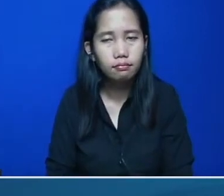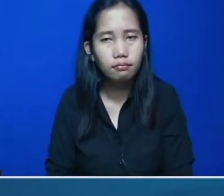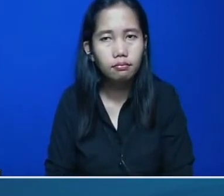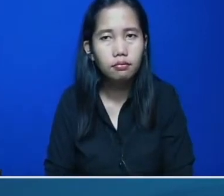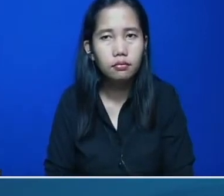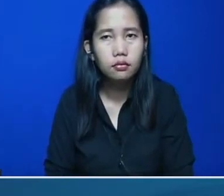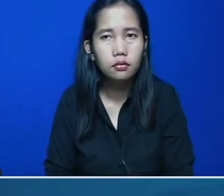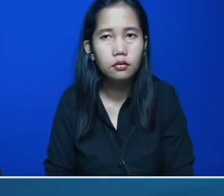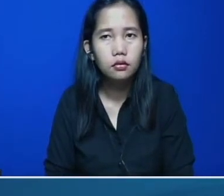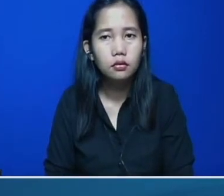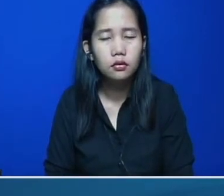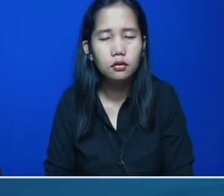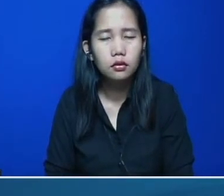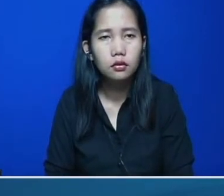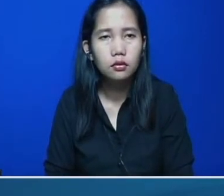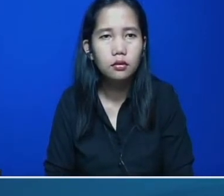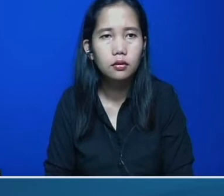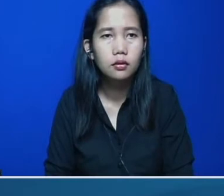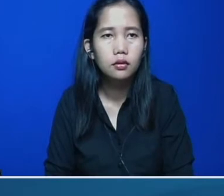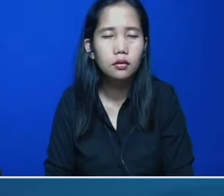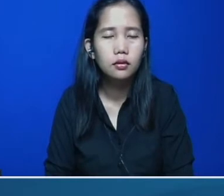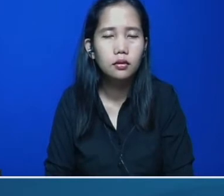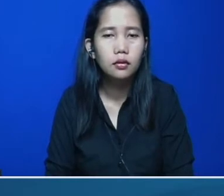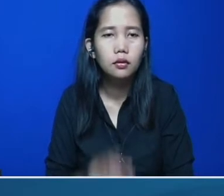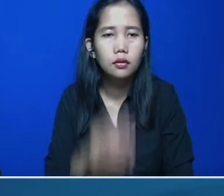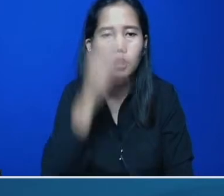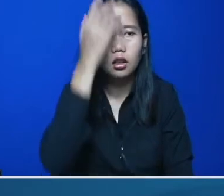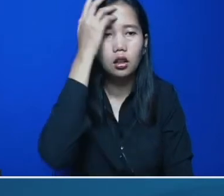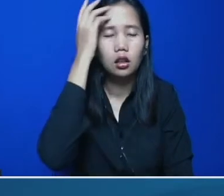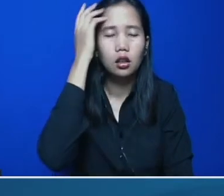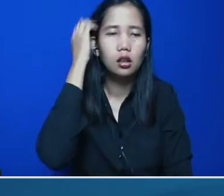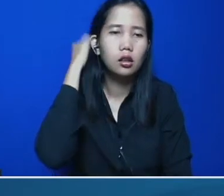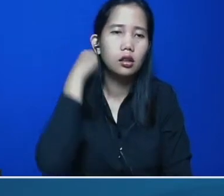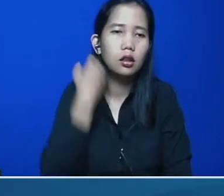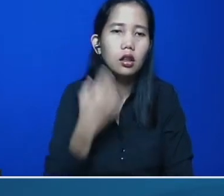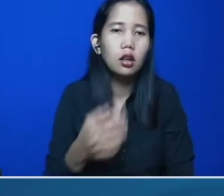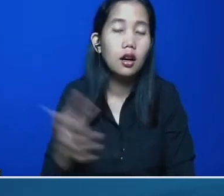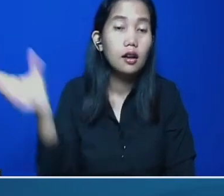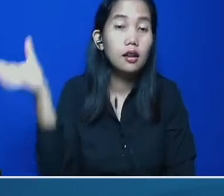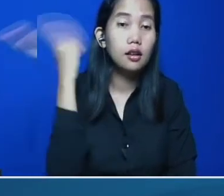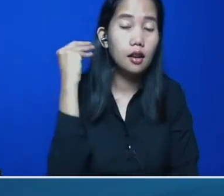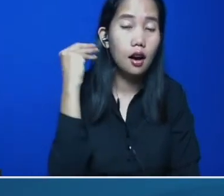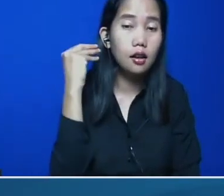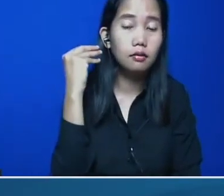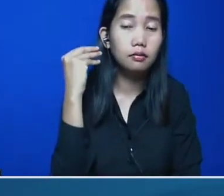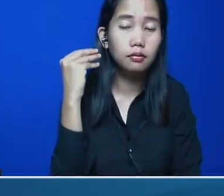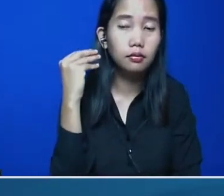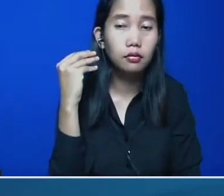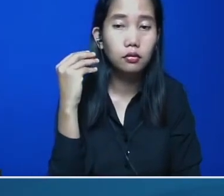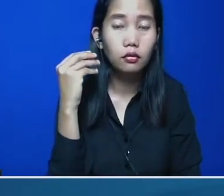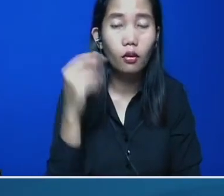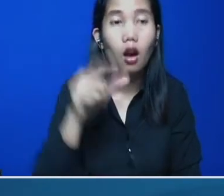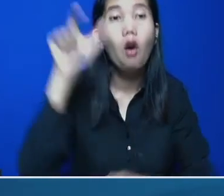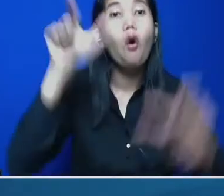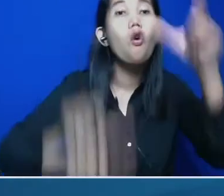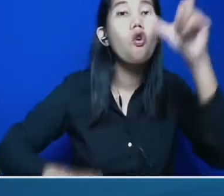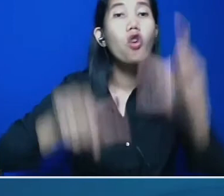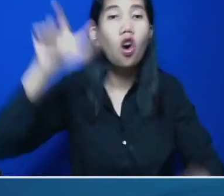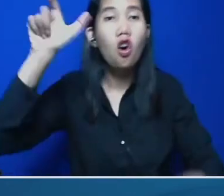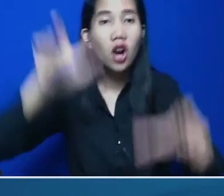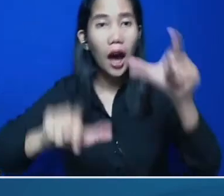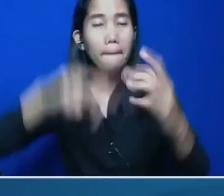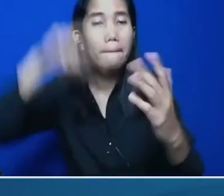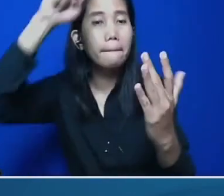makanlah Ah ini ayat sangat senang orang membacanya karena seolah-olah